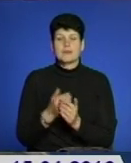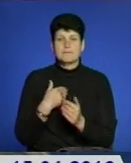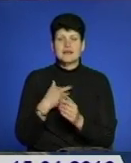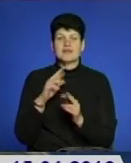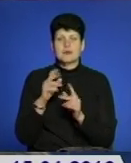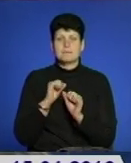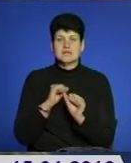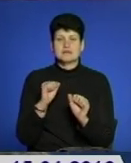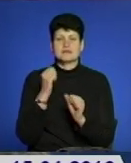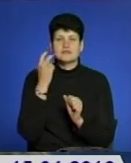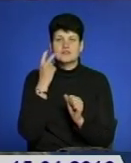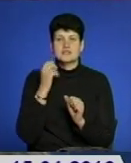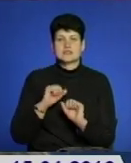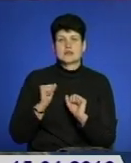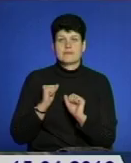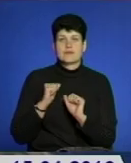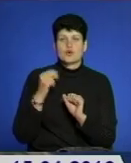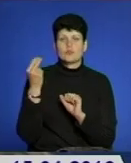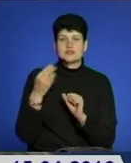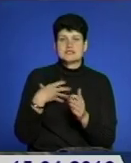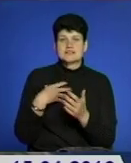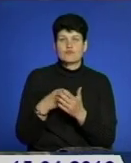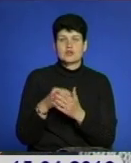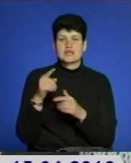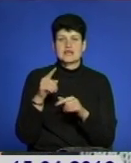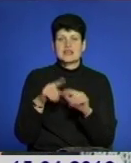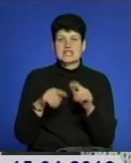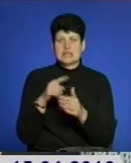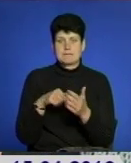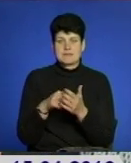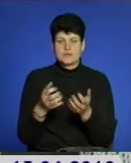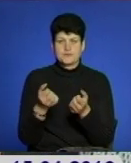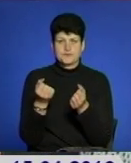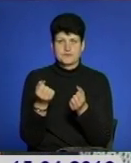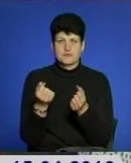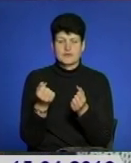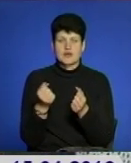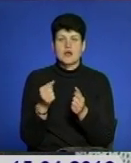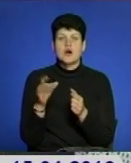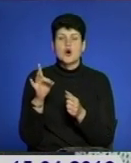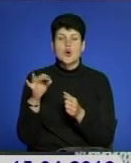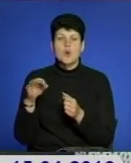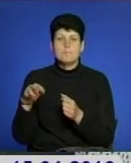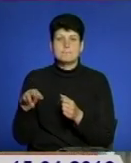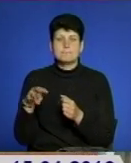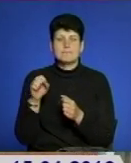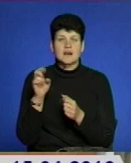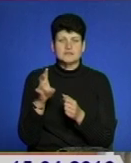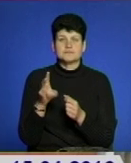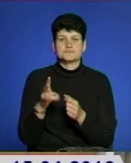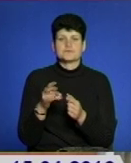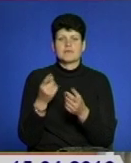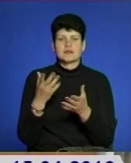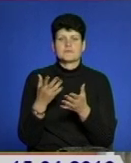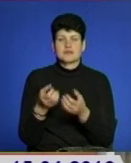патріоти, намагаємось завжди описувати своє рідне місто, якось його підтримувати. Роман «Забудь річка» насичний, динамічний, з яскравою